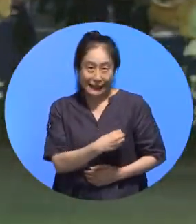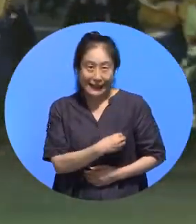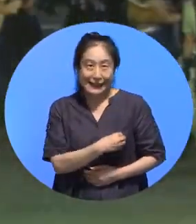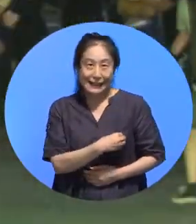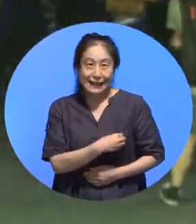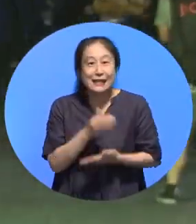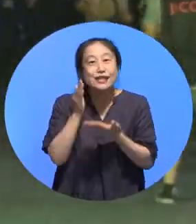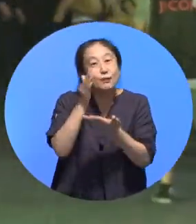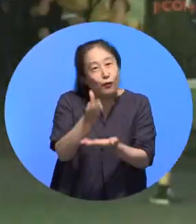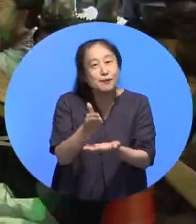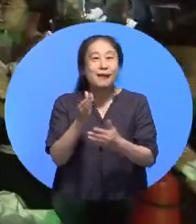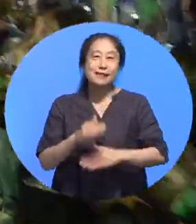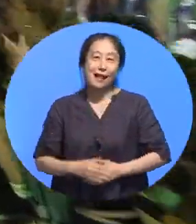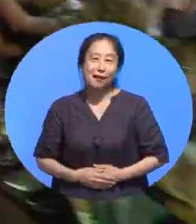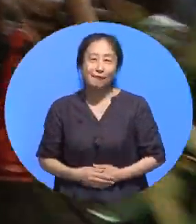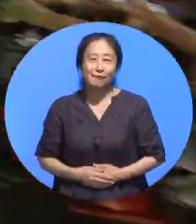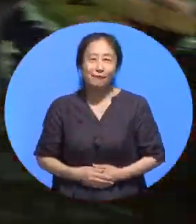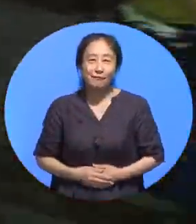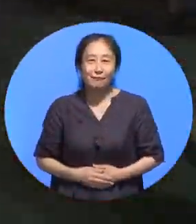チーム